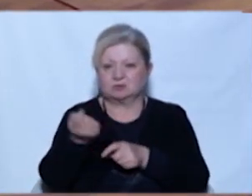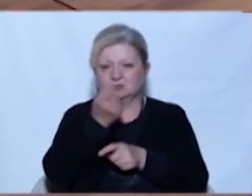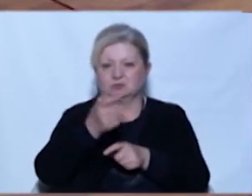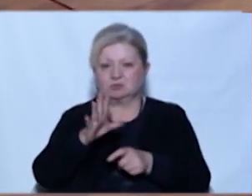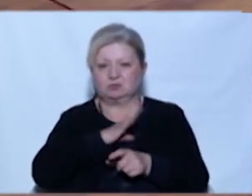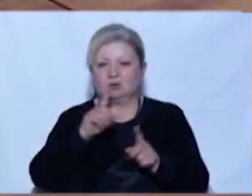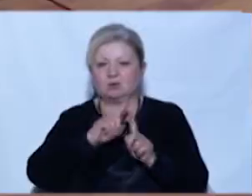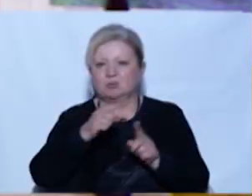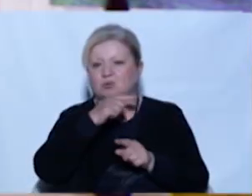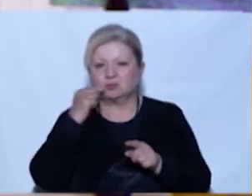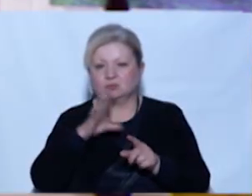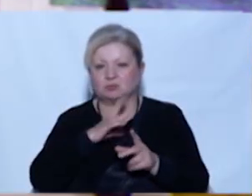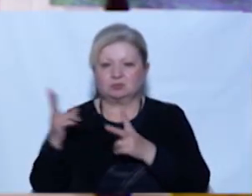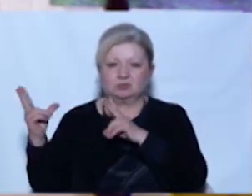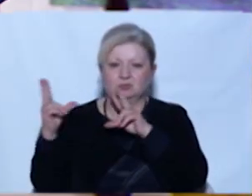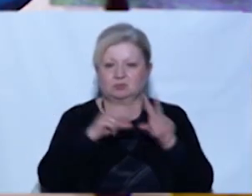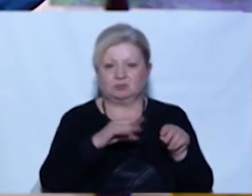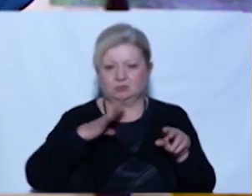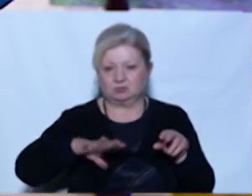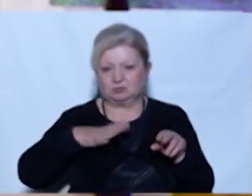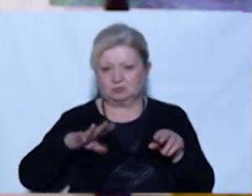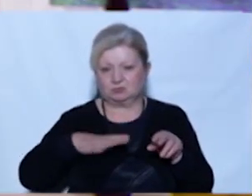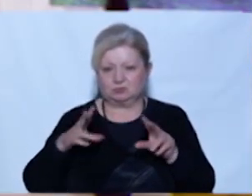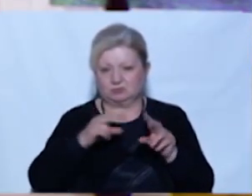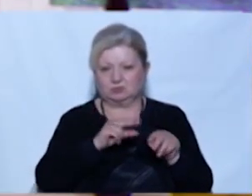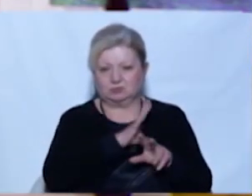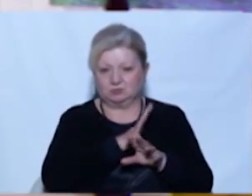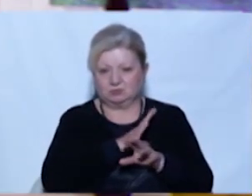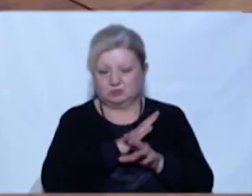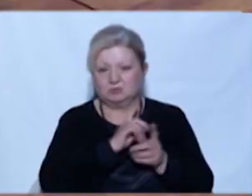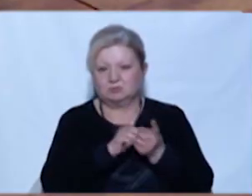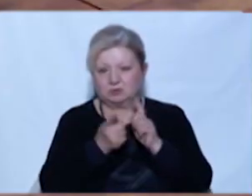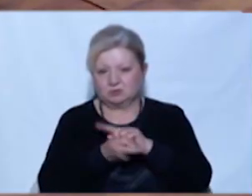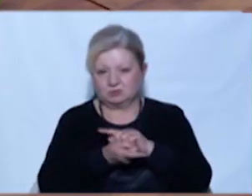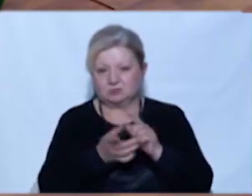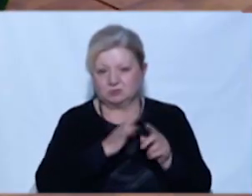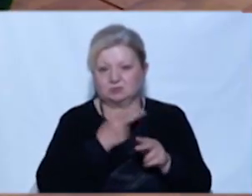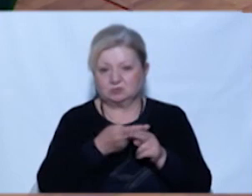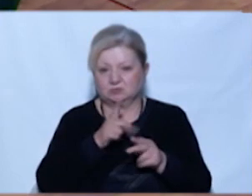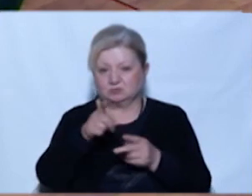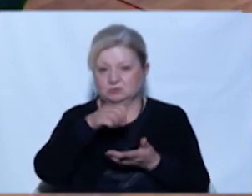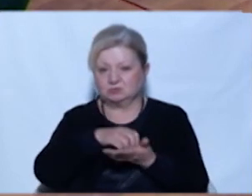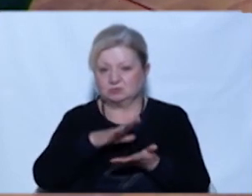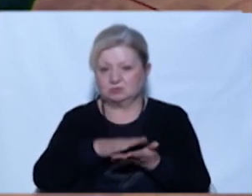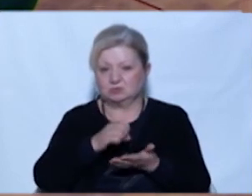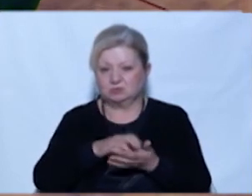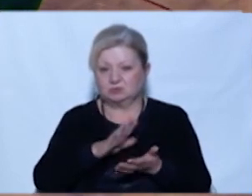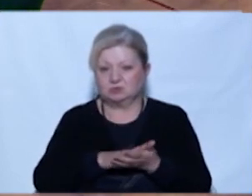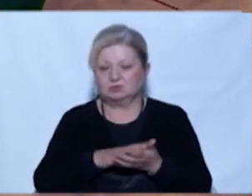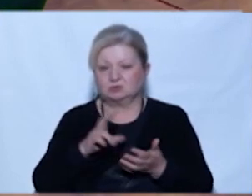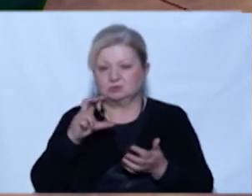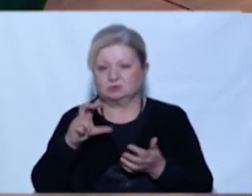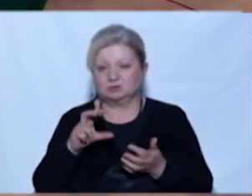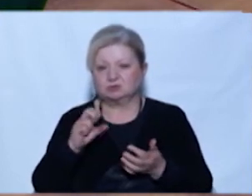რომელიც რუსეთის მხრივ საქართველოს აღმოეჩინა. აი ასე აფასებს დიდი ივანე